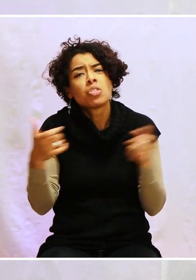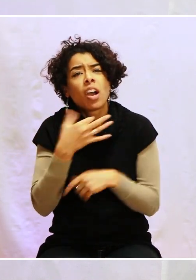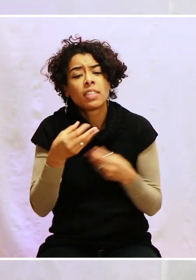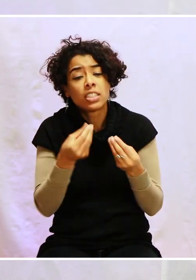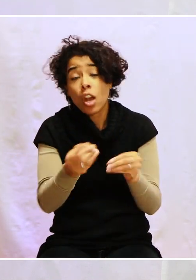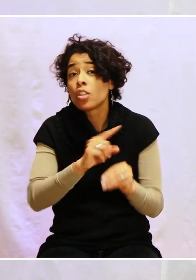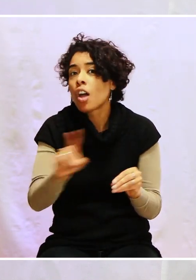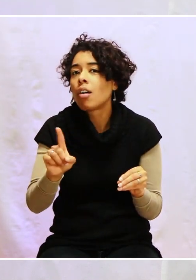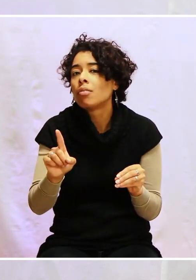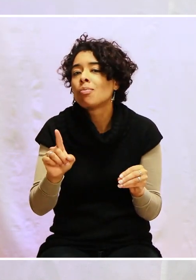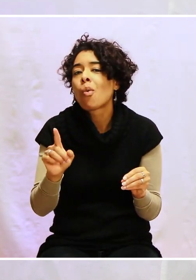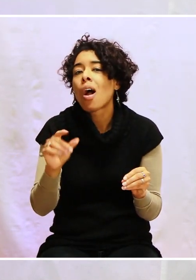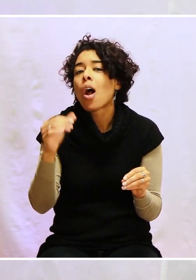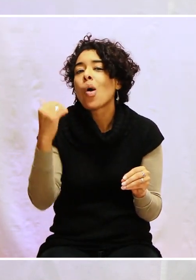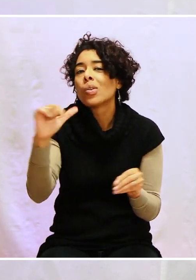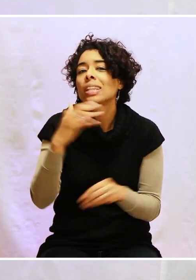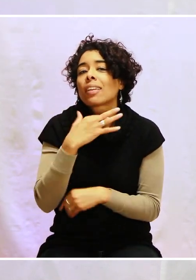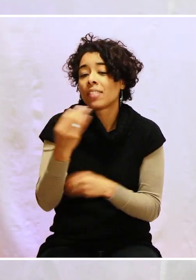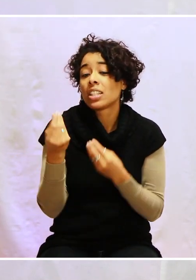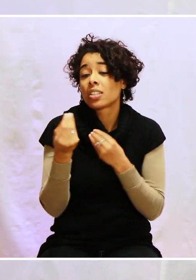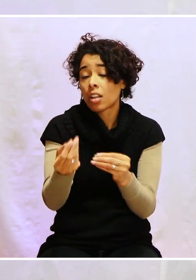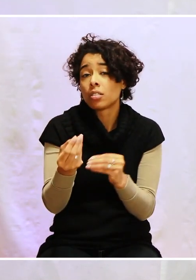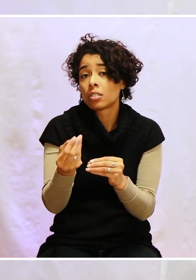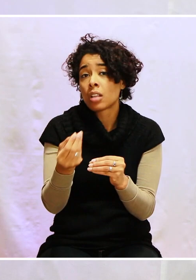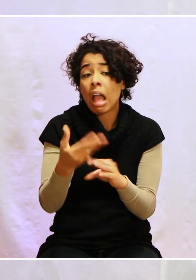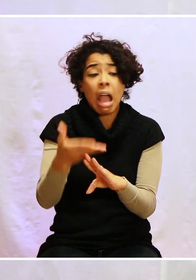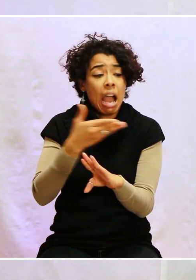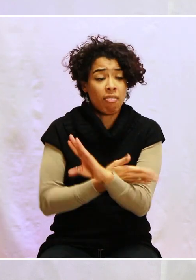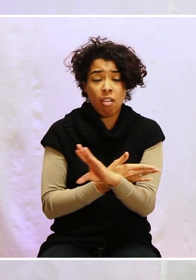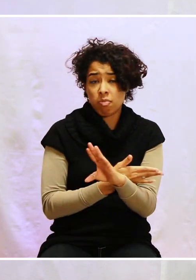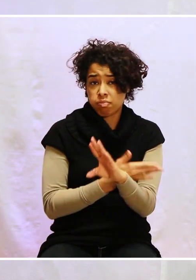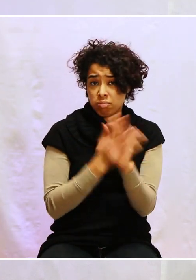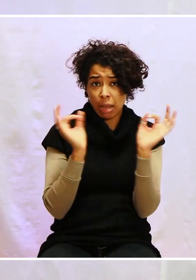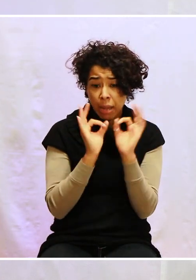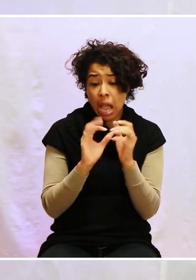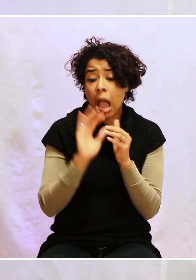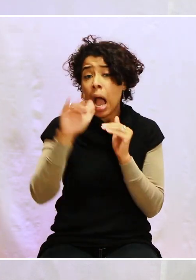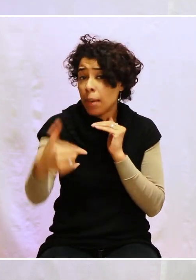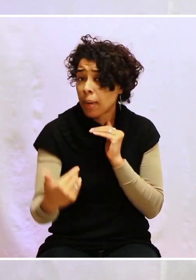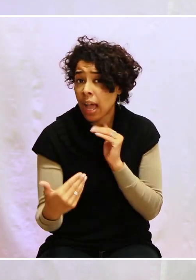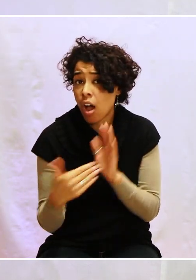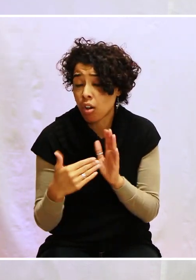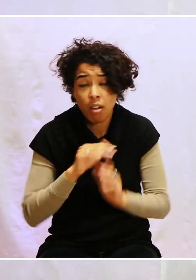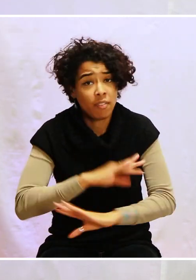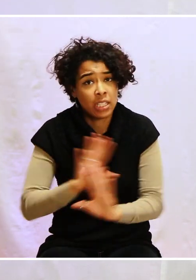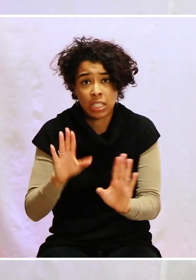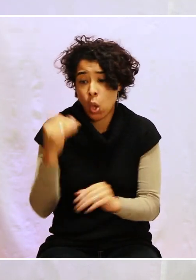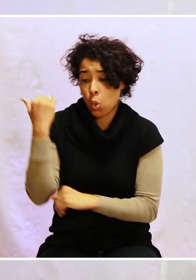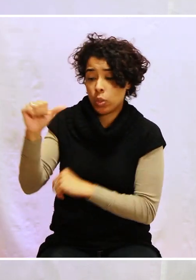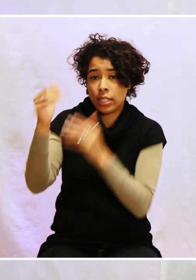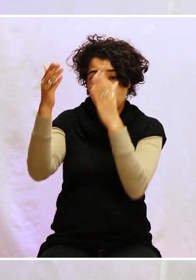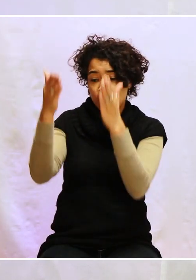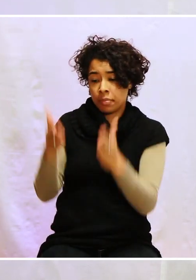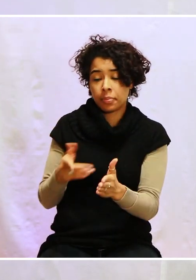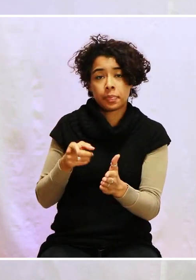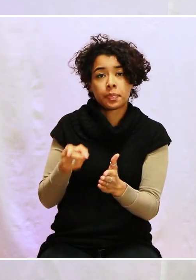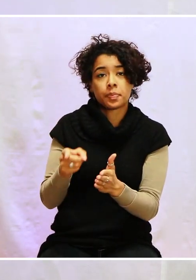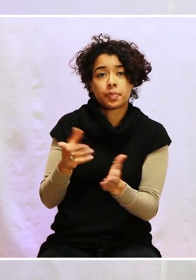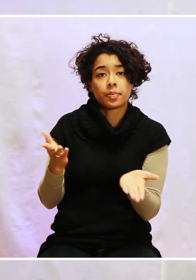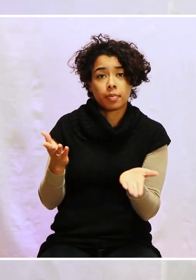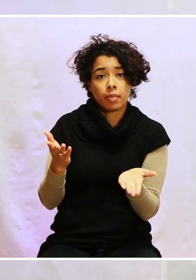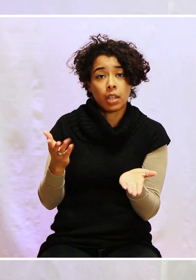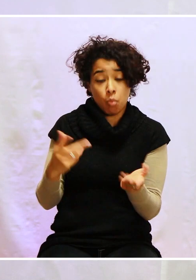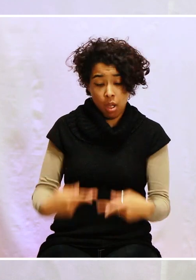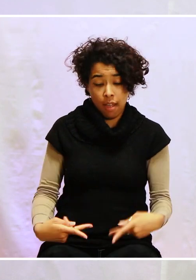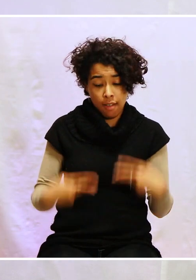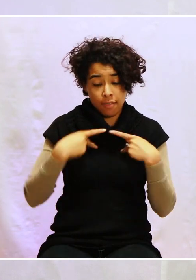Un fils parfait pour vous. Il n'y en aura pas avant, il n'y en aura pas après, c'est le seul. J'ai